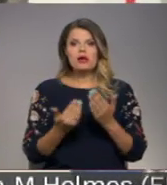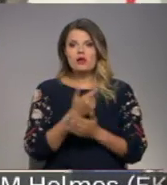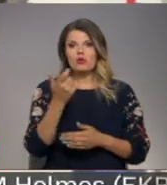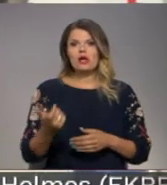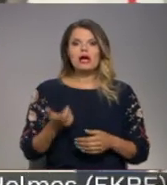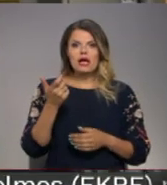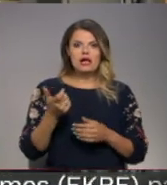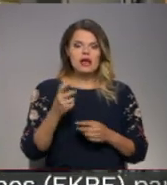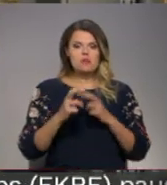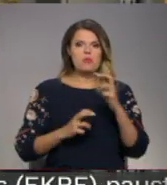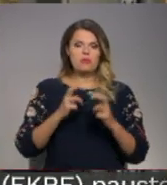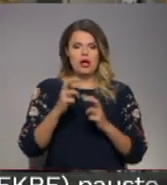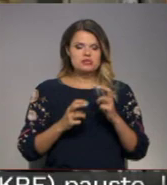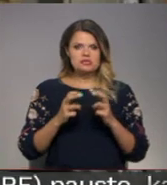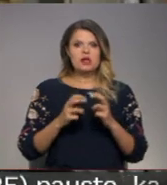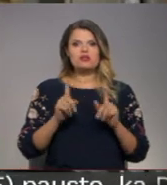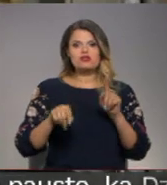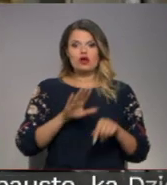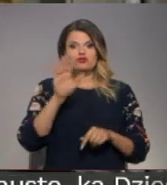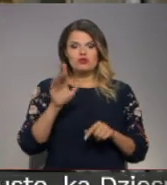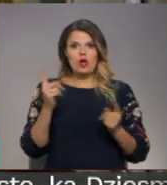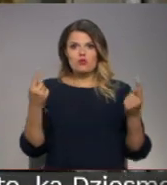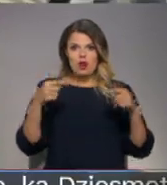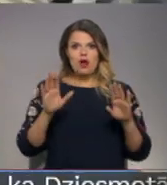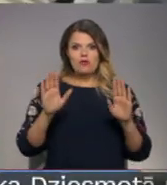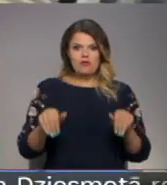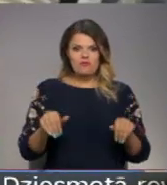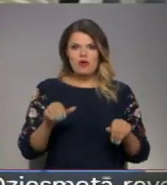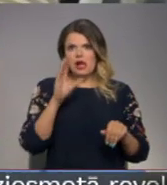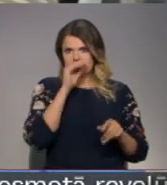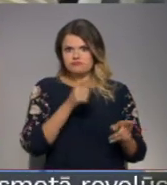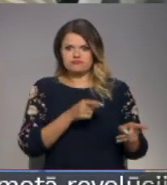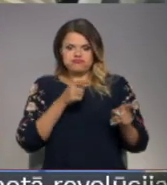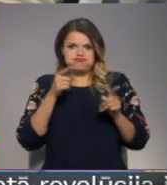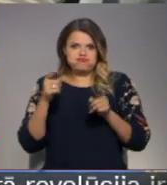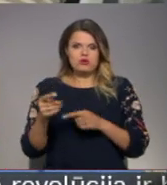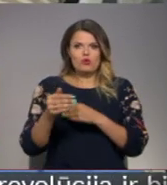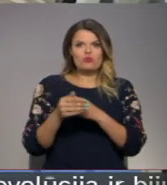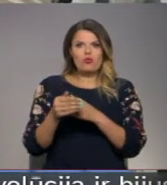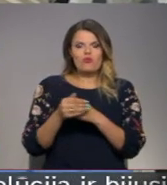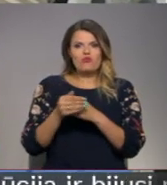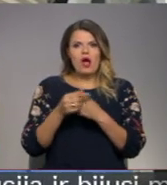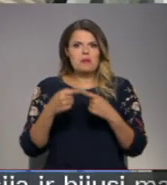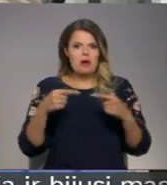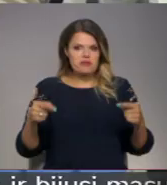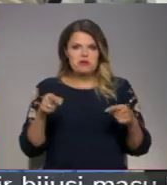riepu pārstrādes rūpnīcu dažu dienu laikā gan daļēji, gan pilnībā iespējams pārvietot tuvāk izeju